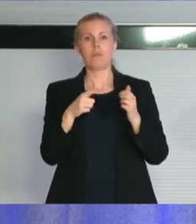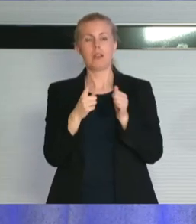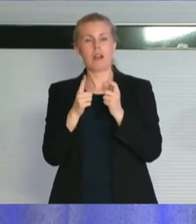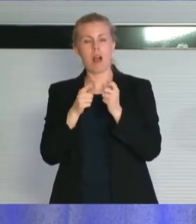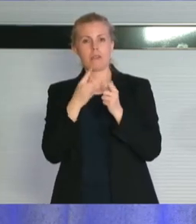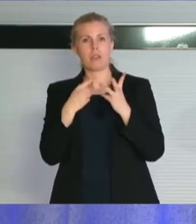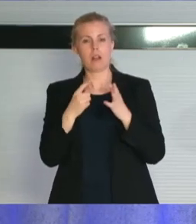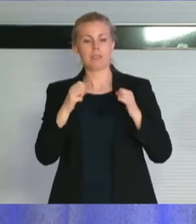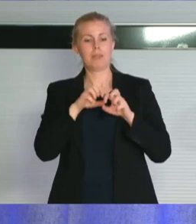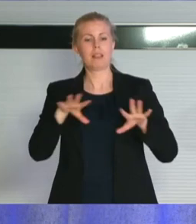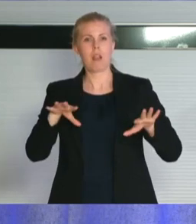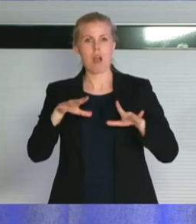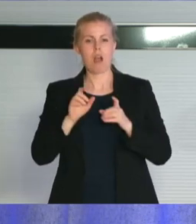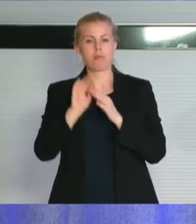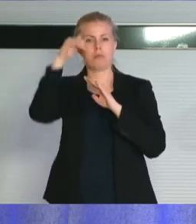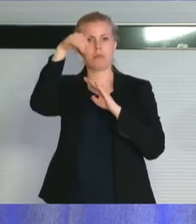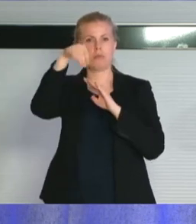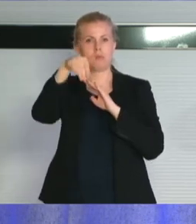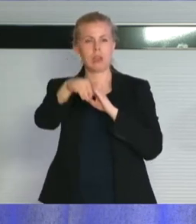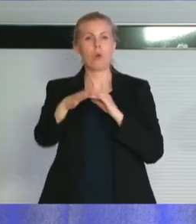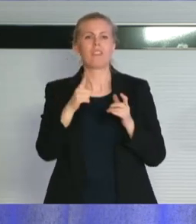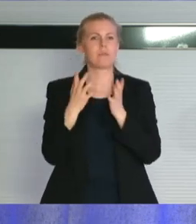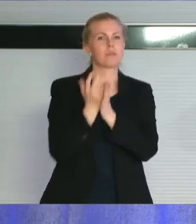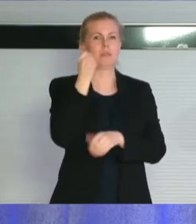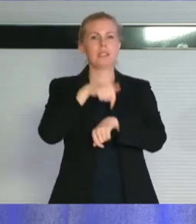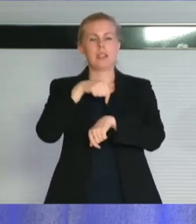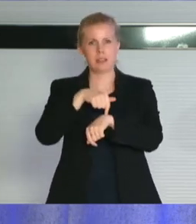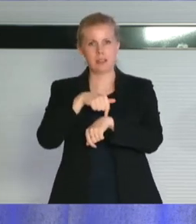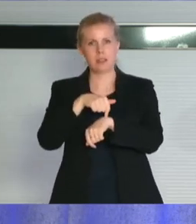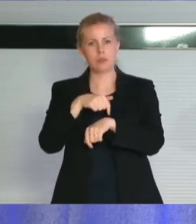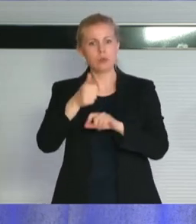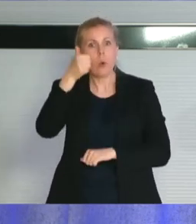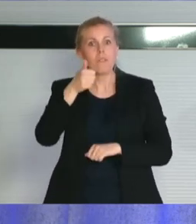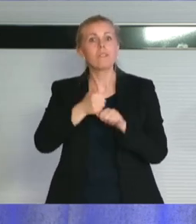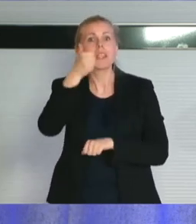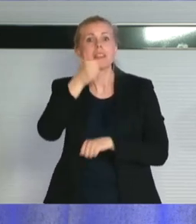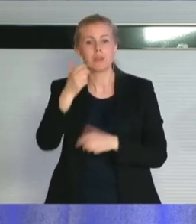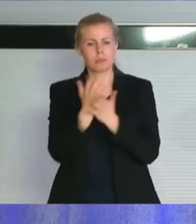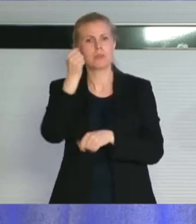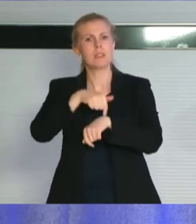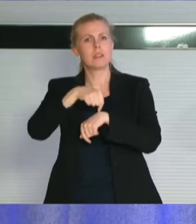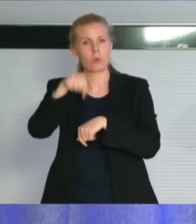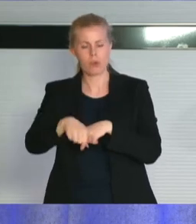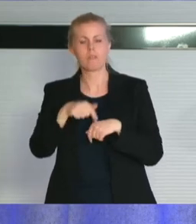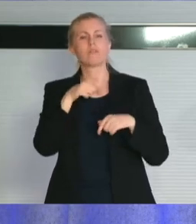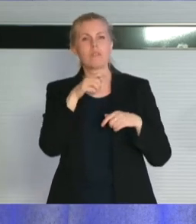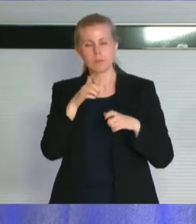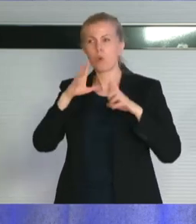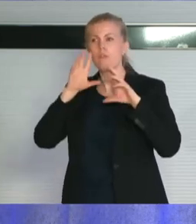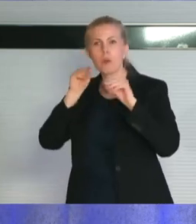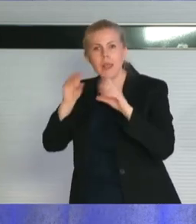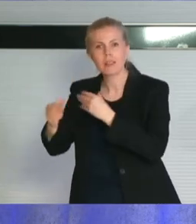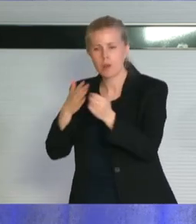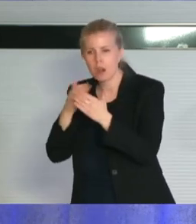gå ned over tid. Og da vinner vi tid. Og det er viktig å vinne tid nå, fordi vi trenger å forbedre behandling og øke